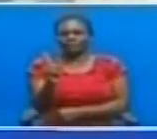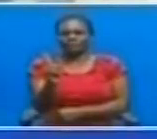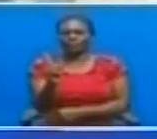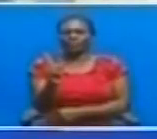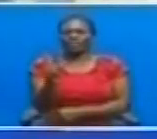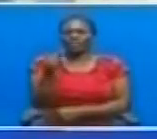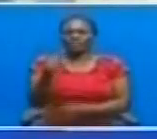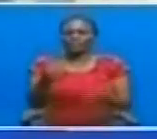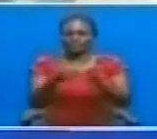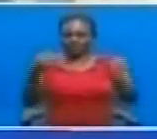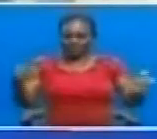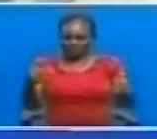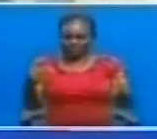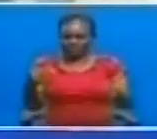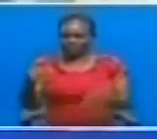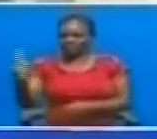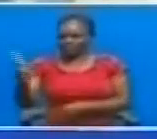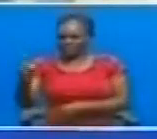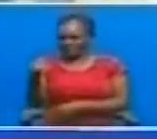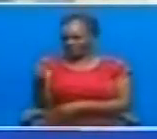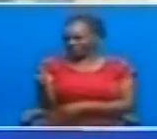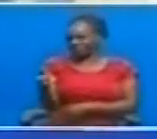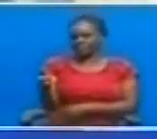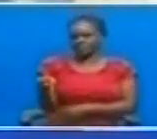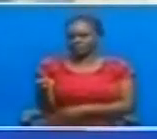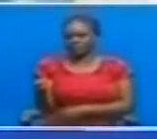wakiwa kinyume na matarajio ya marais wa Amerika,